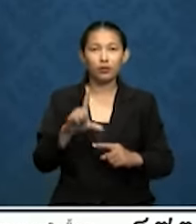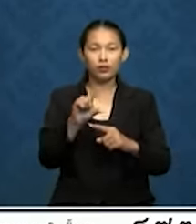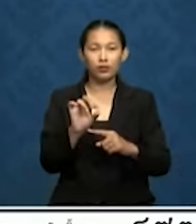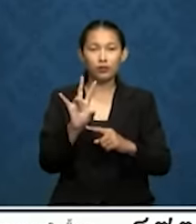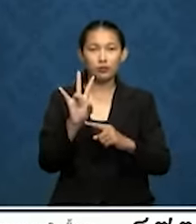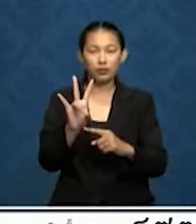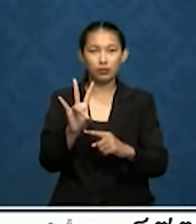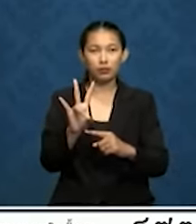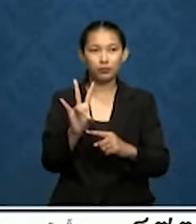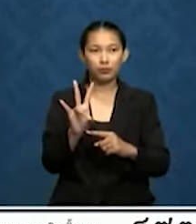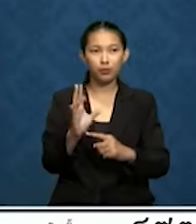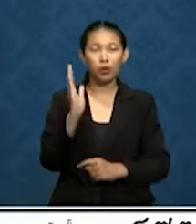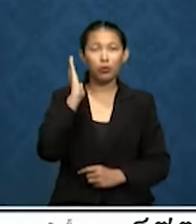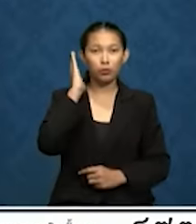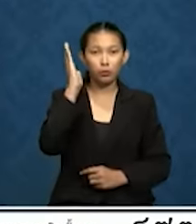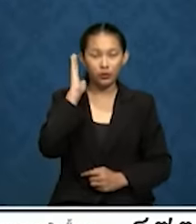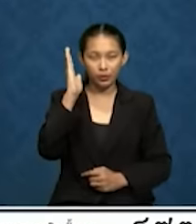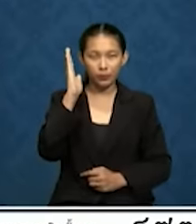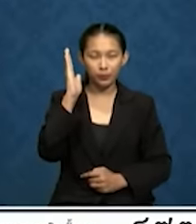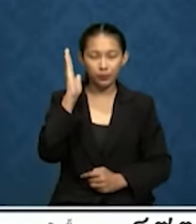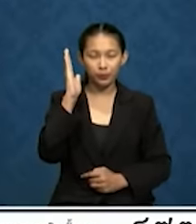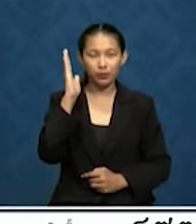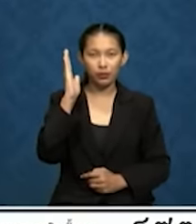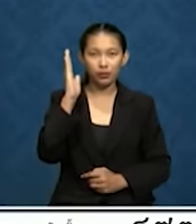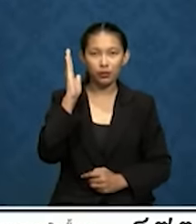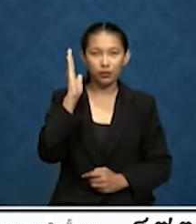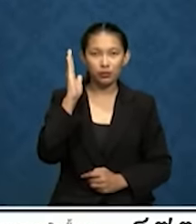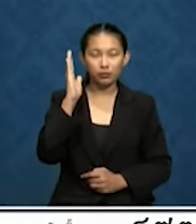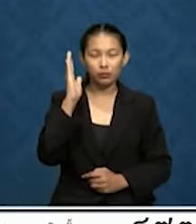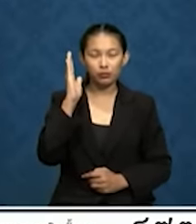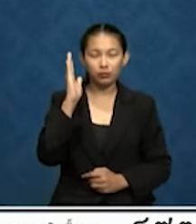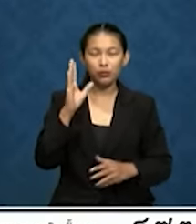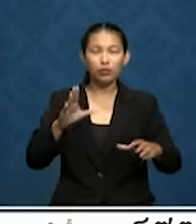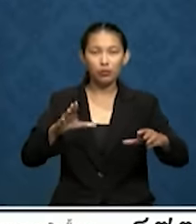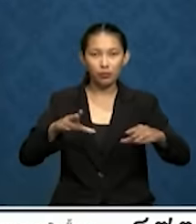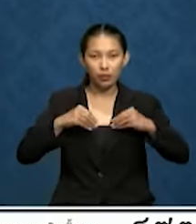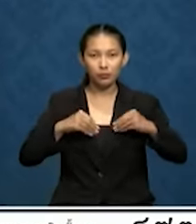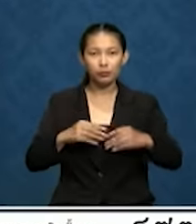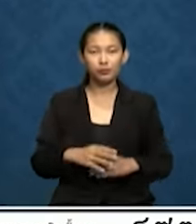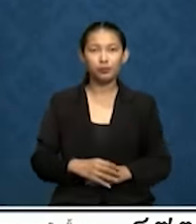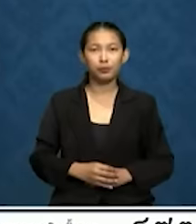27นายเกรียงไกรกิตติธเนศวร เห็นชอบครับ